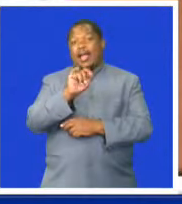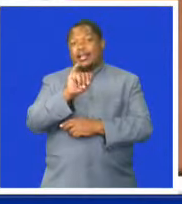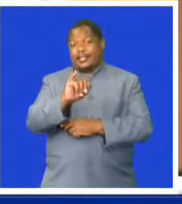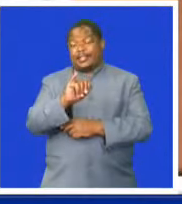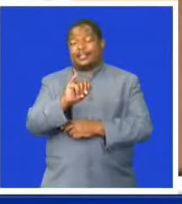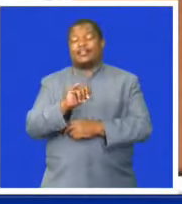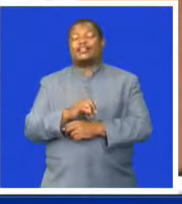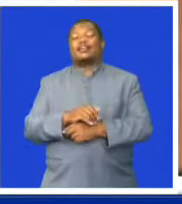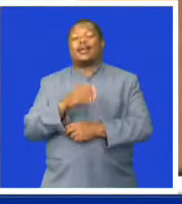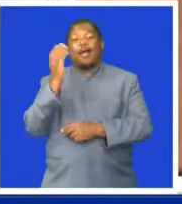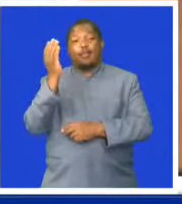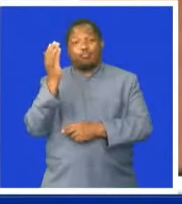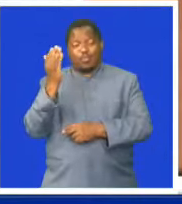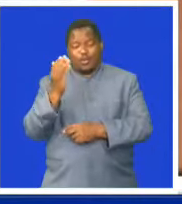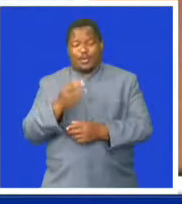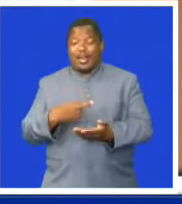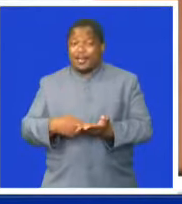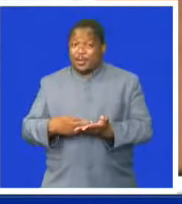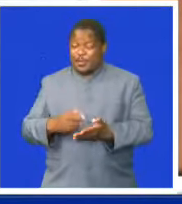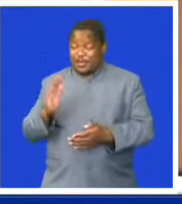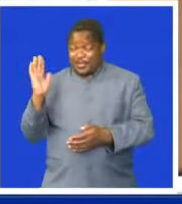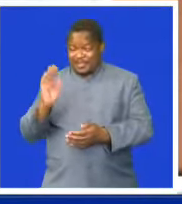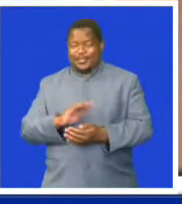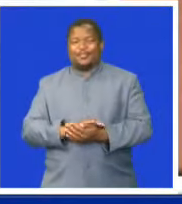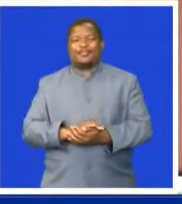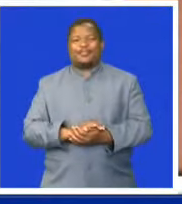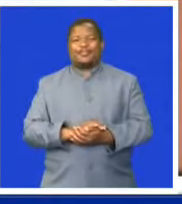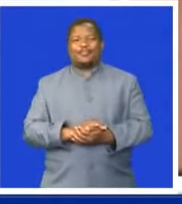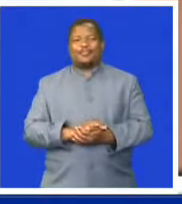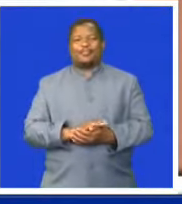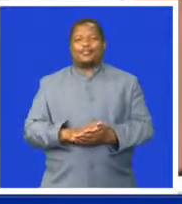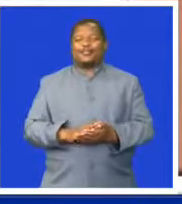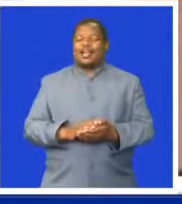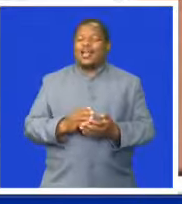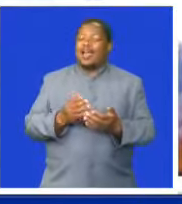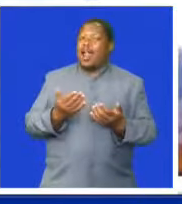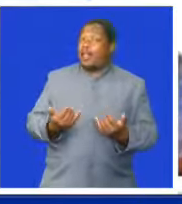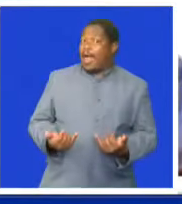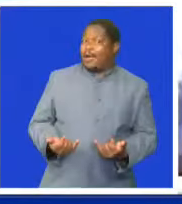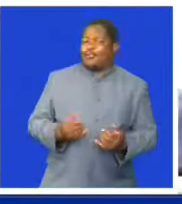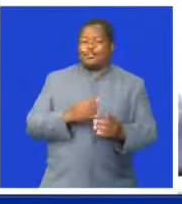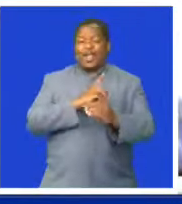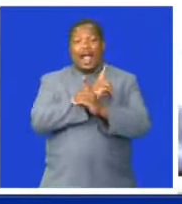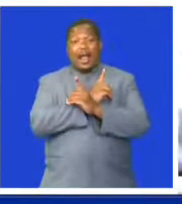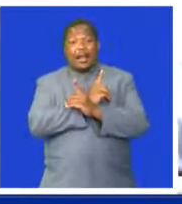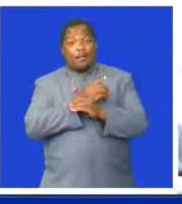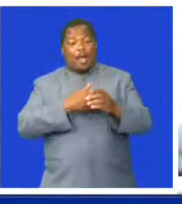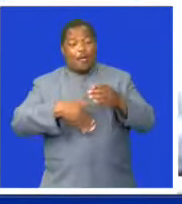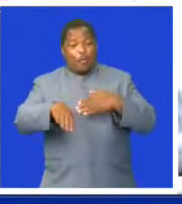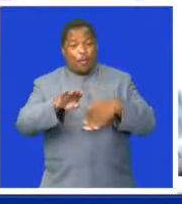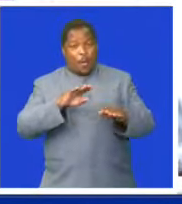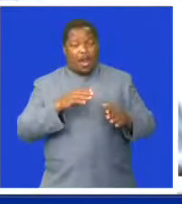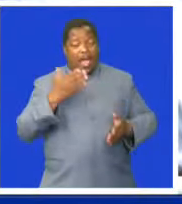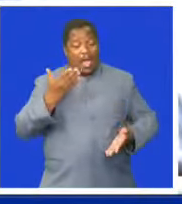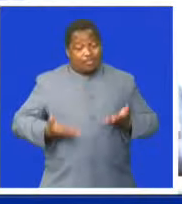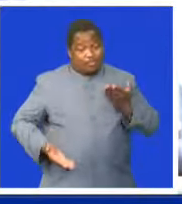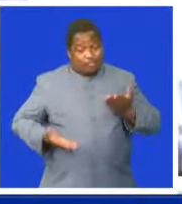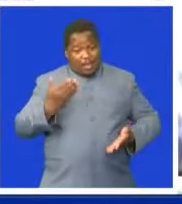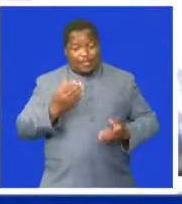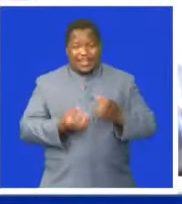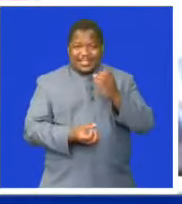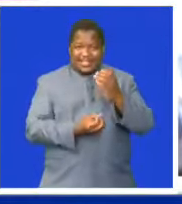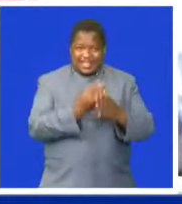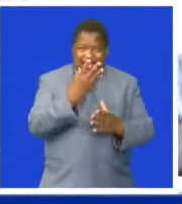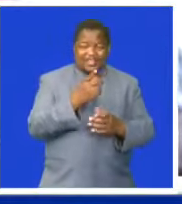kuleli alungiselela kucala atilolonge kuleli viki lelisetulu. Kanti inhlangano yebhola kuleli yathembisa ukuthi itawasita amacembu